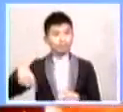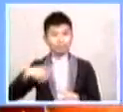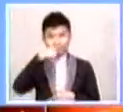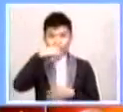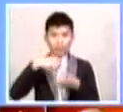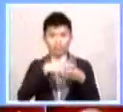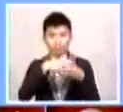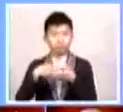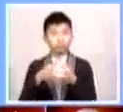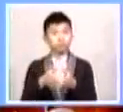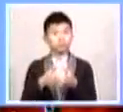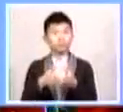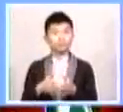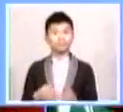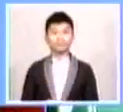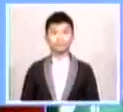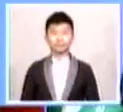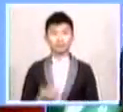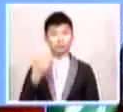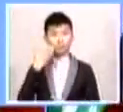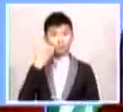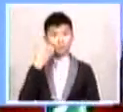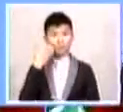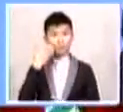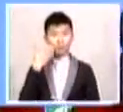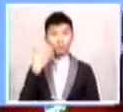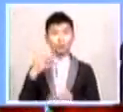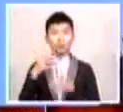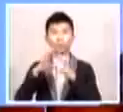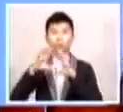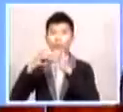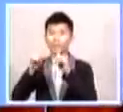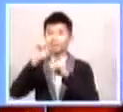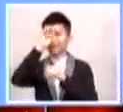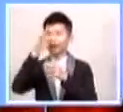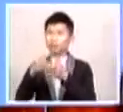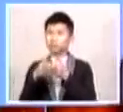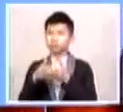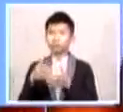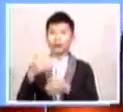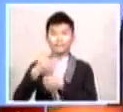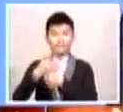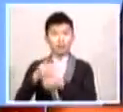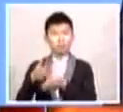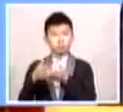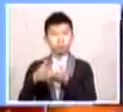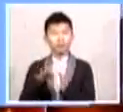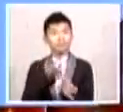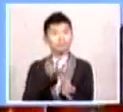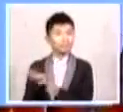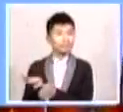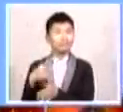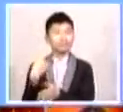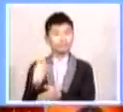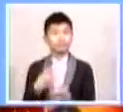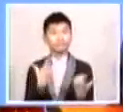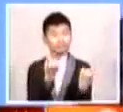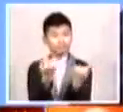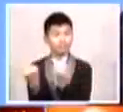湾。只要对方不是非国民党不可，不是非马英九不可，都是我们